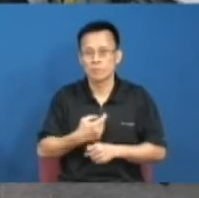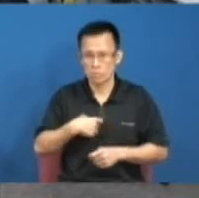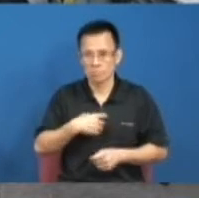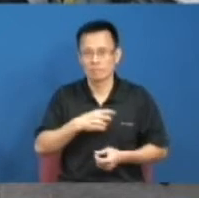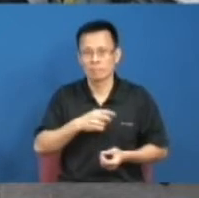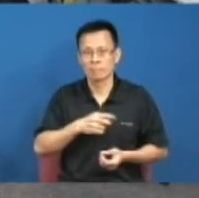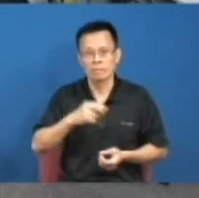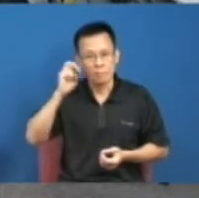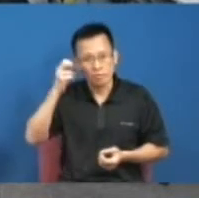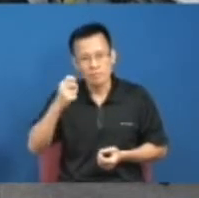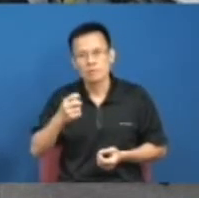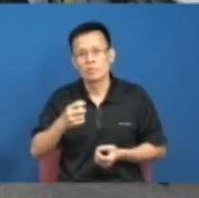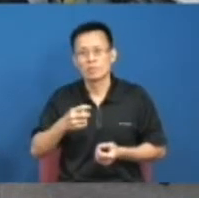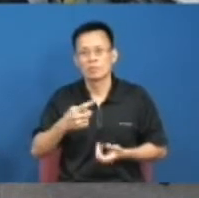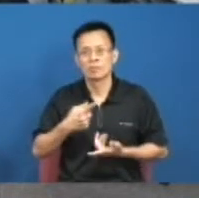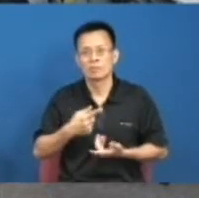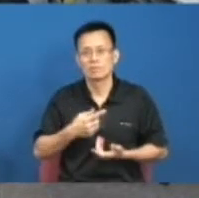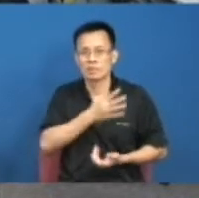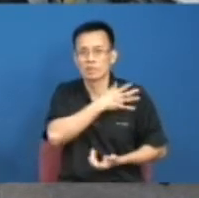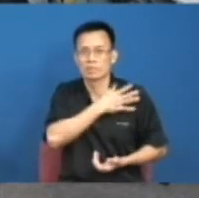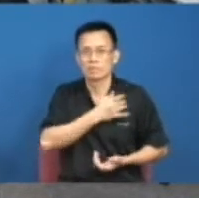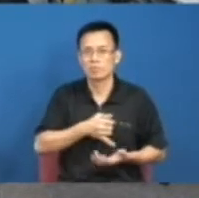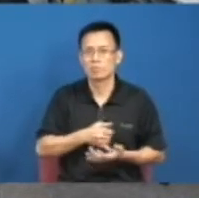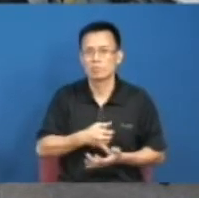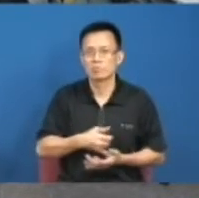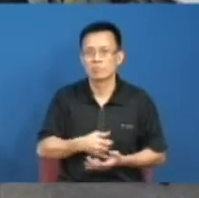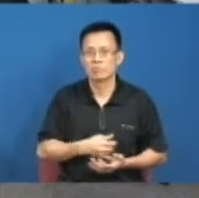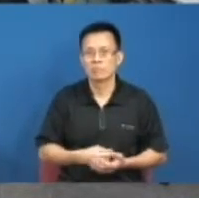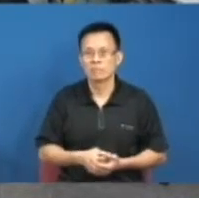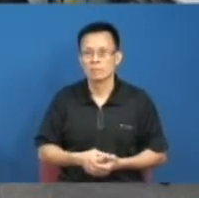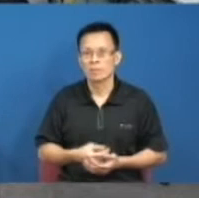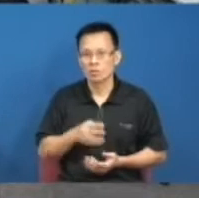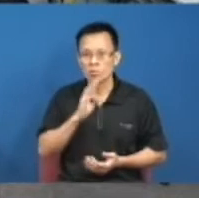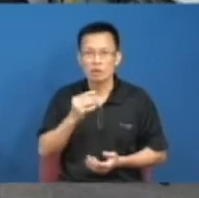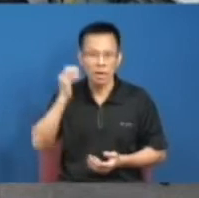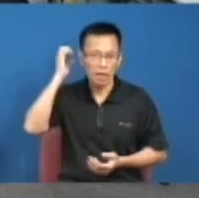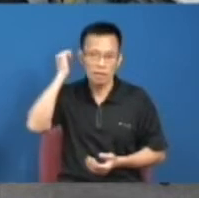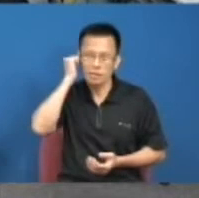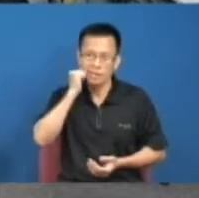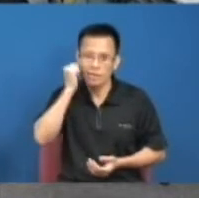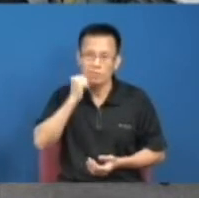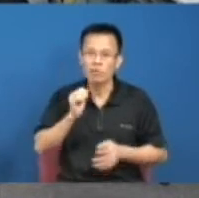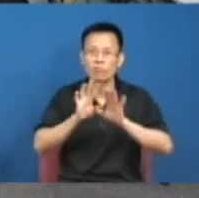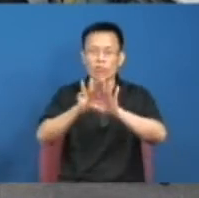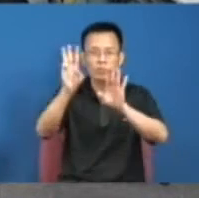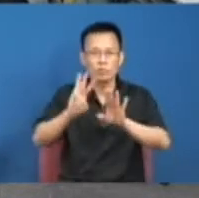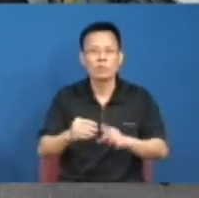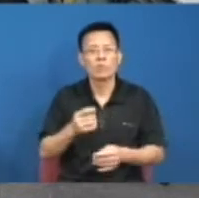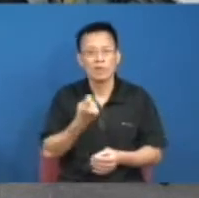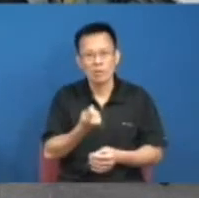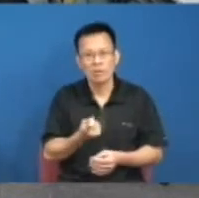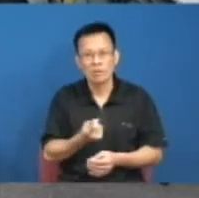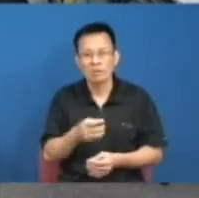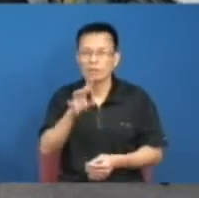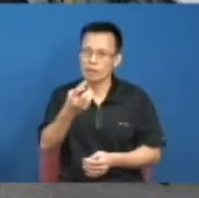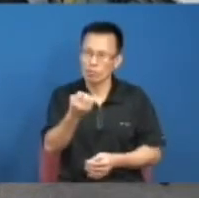心比較弱啲啦。 話時話喎 ，Paul 上次都講過喎，原來我哋阿爺嗰代咧做防水其實好簡單嘅啫喎。你不如講下嗰